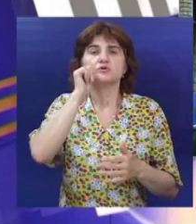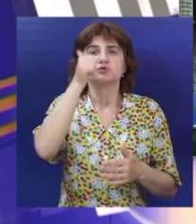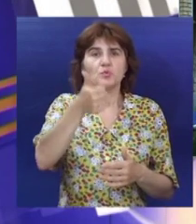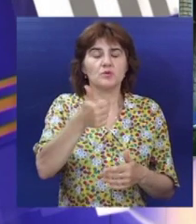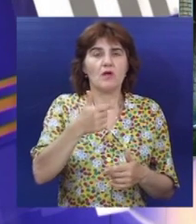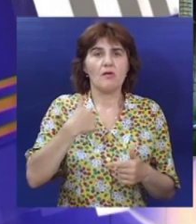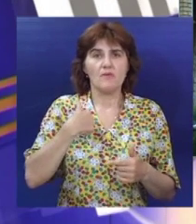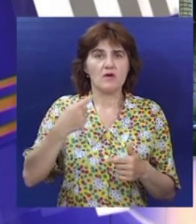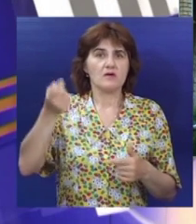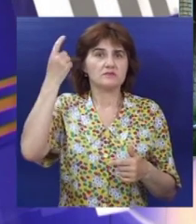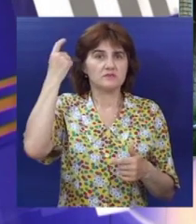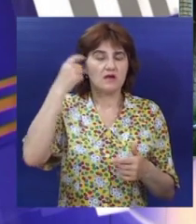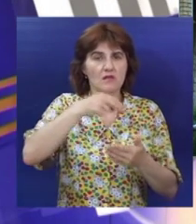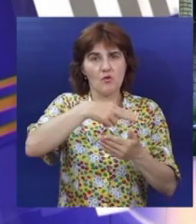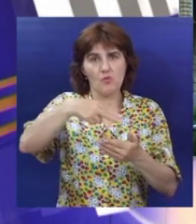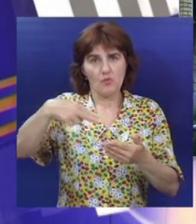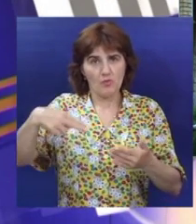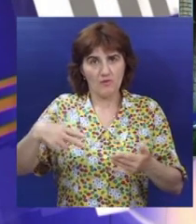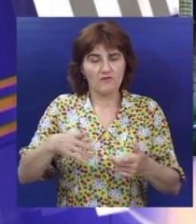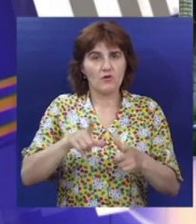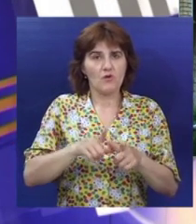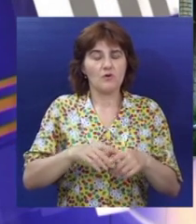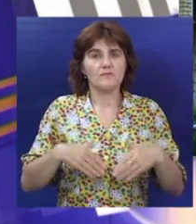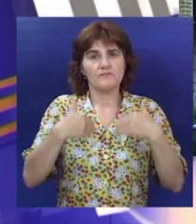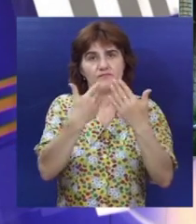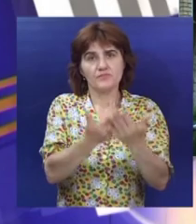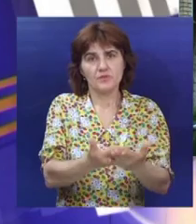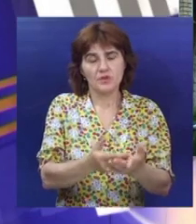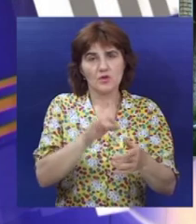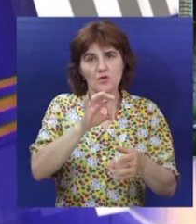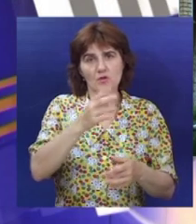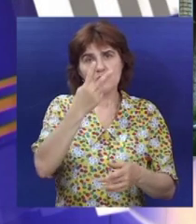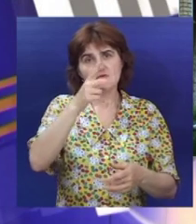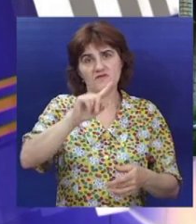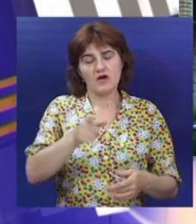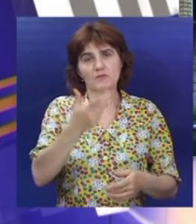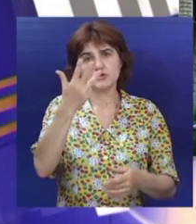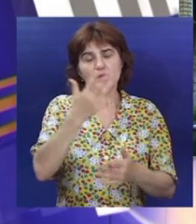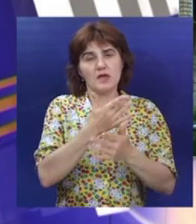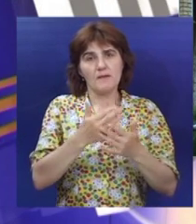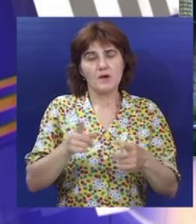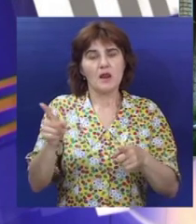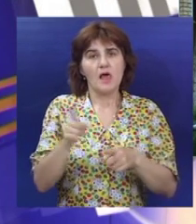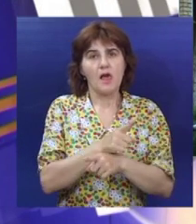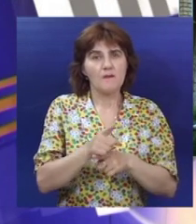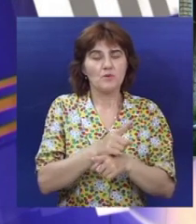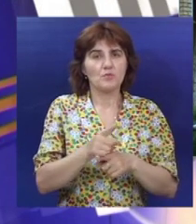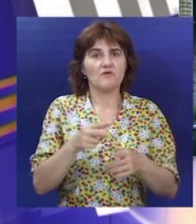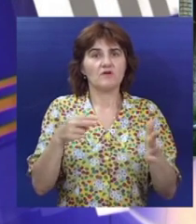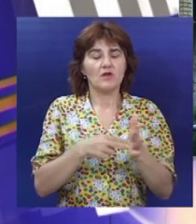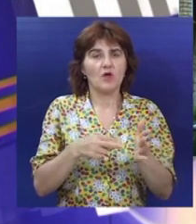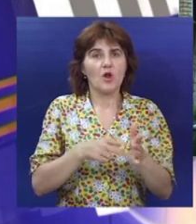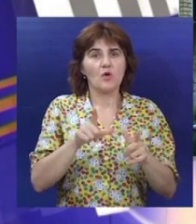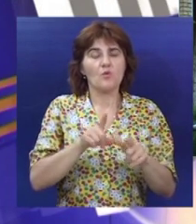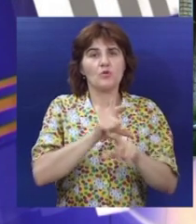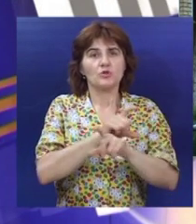mi sa Pokrajinskim sekretarijatom za energetiku potpisujemo ugovor o donaciji Pokrajinskog sekretarijata od 2,4 miliona dinara za instalaciju sunčevih